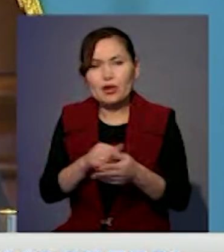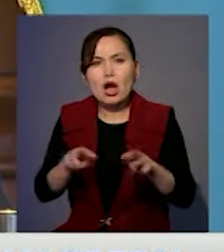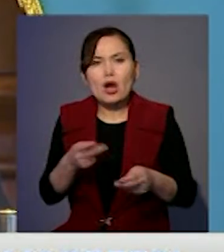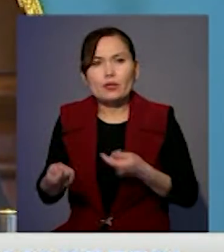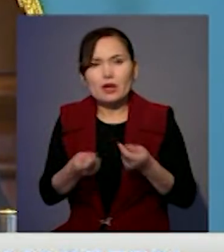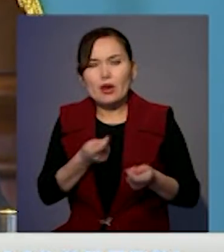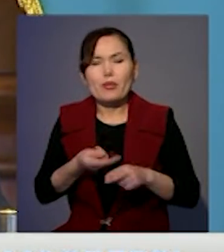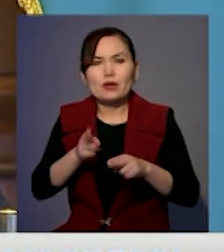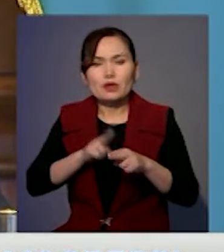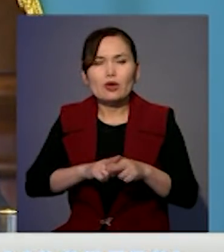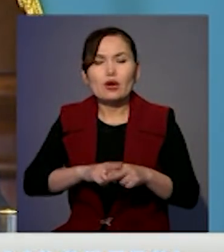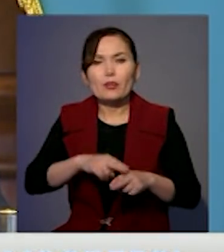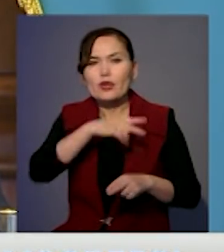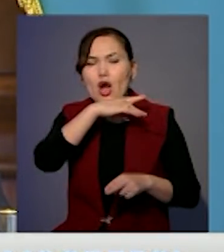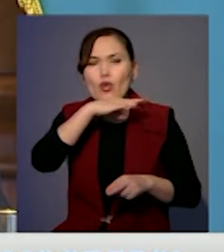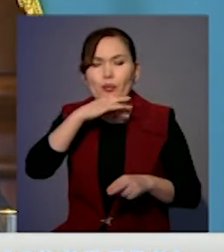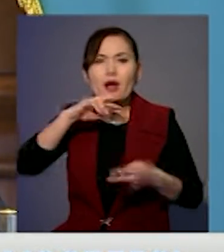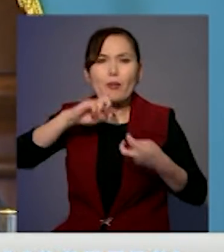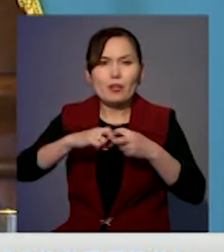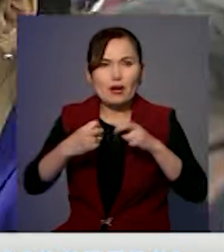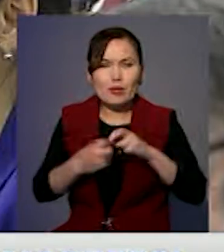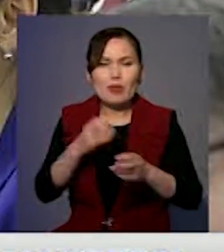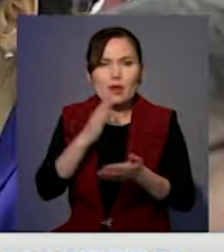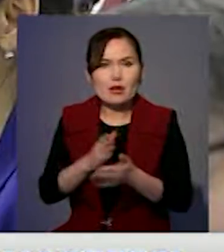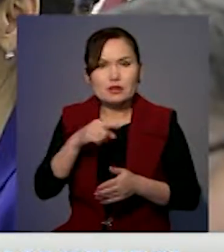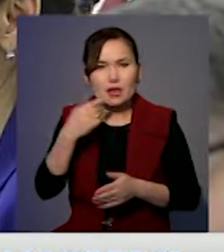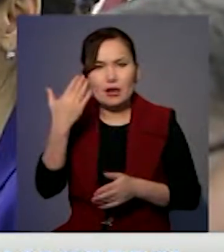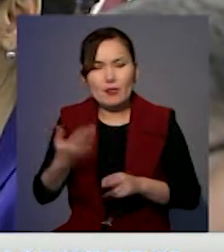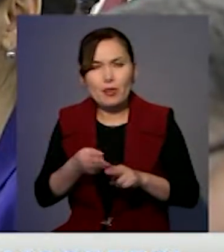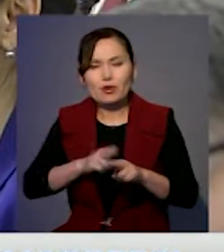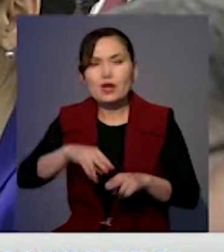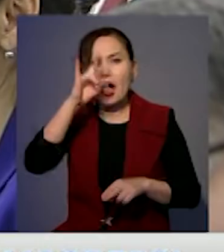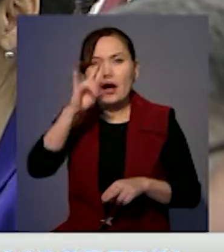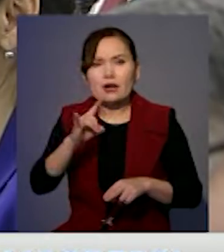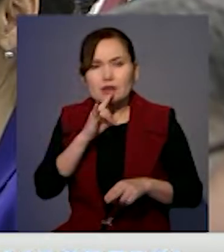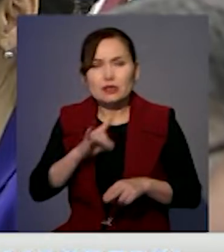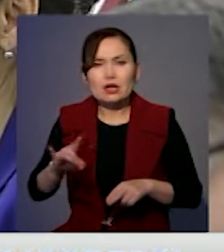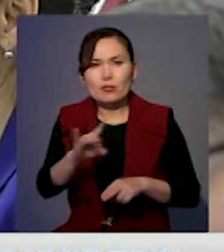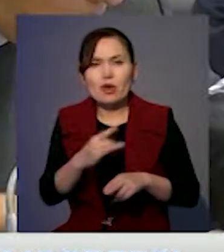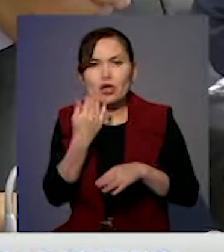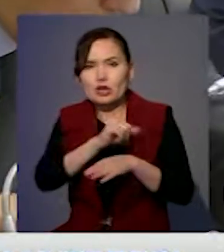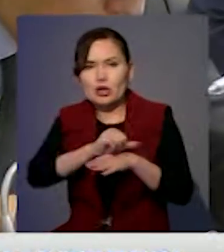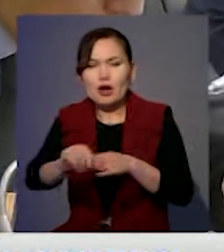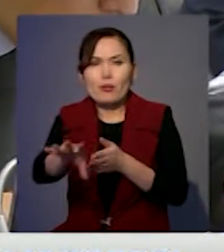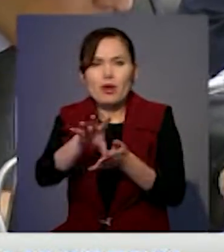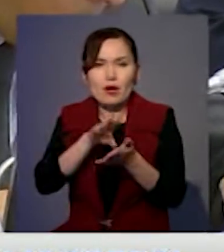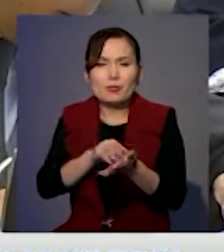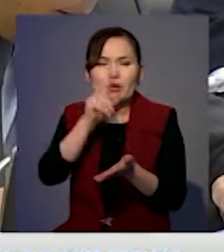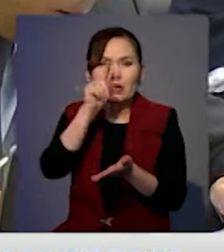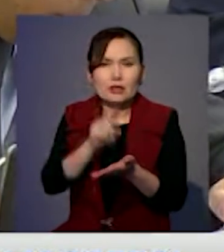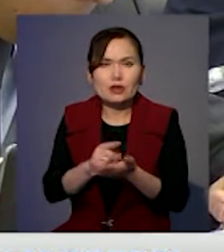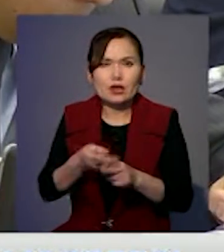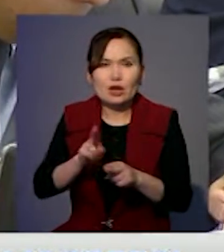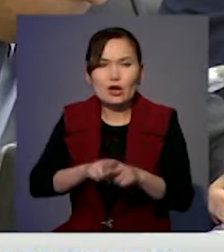үкіметтің аталған мәселеде шарасыздық танытып отырғанын сынға алып, дамыған елдердің тәжірибесінен мысал келтірді. Францияда бір айда